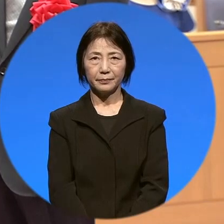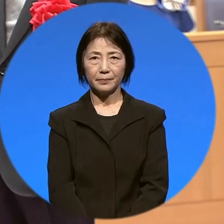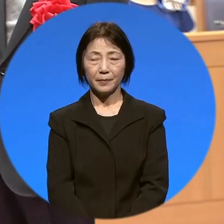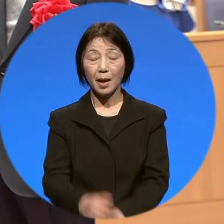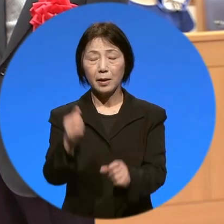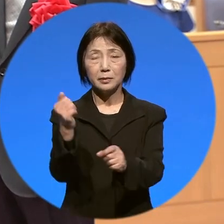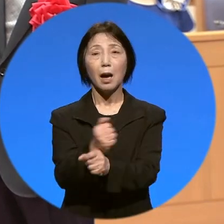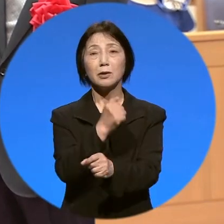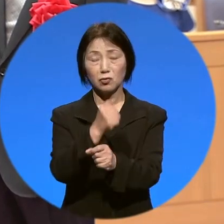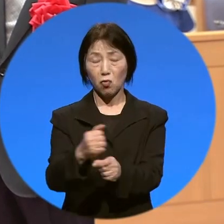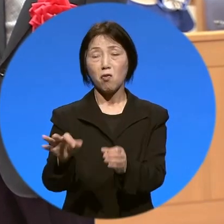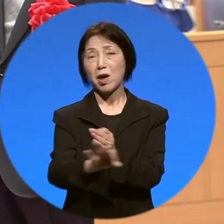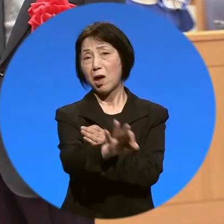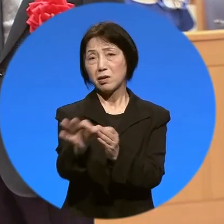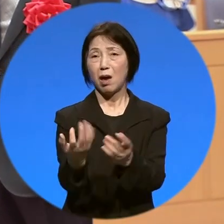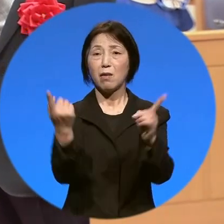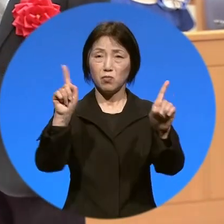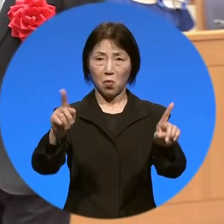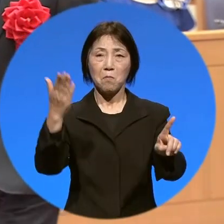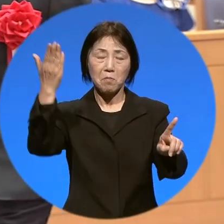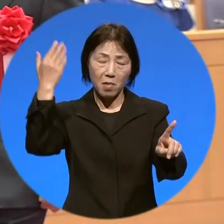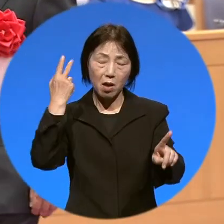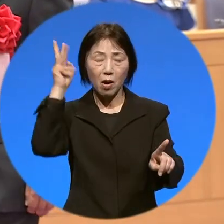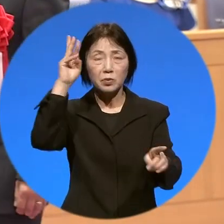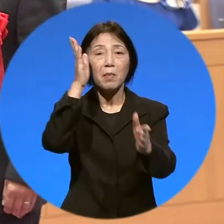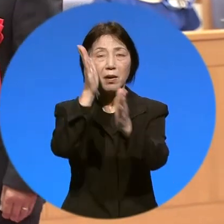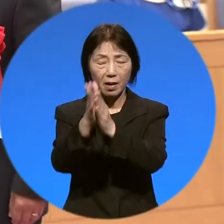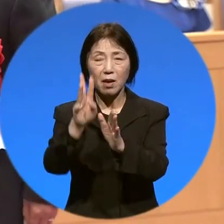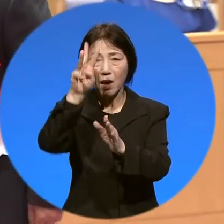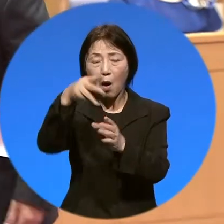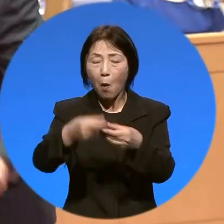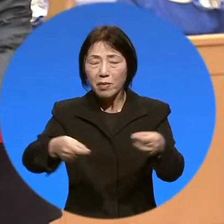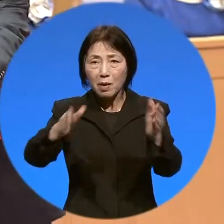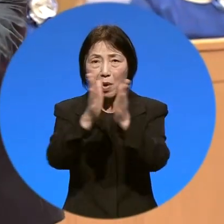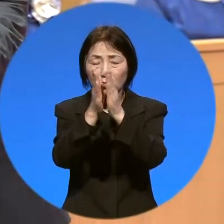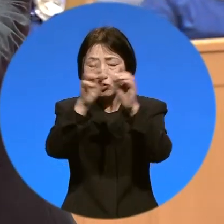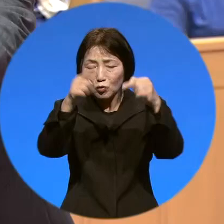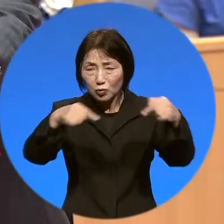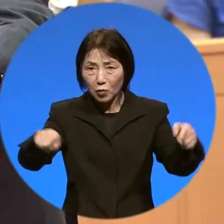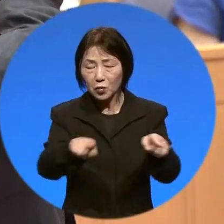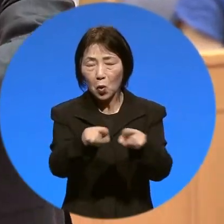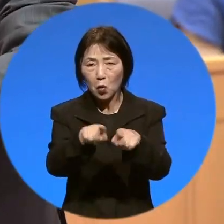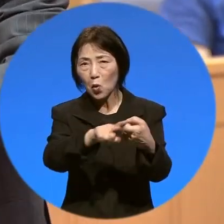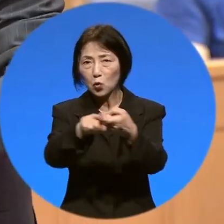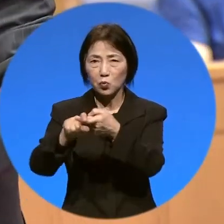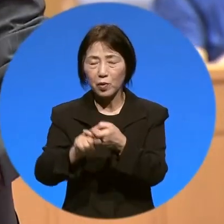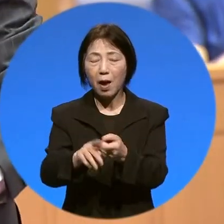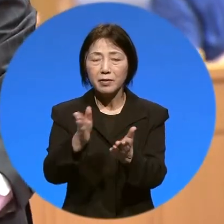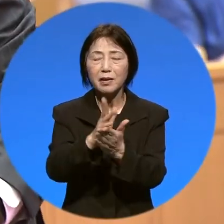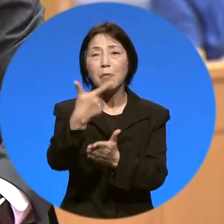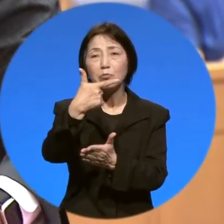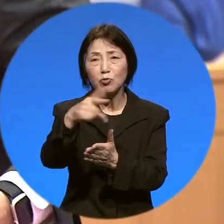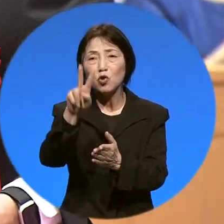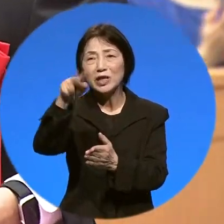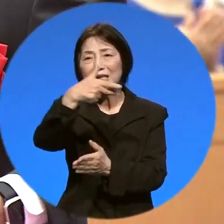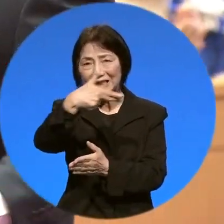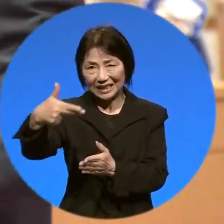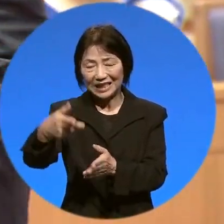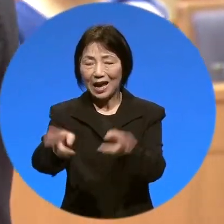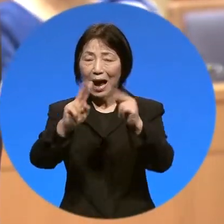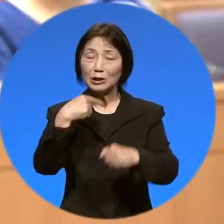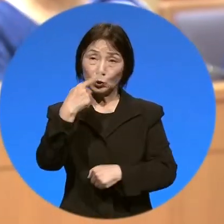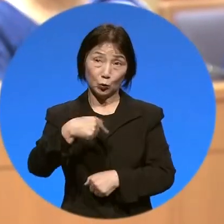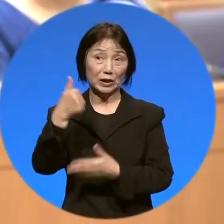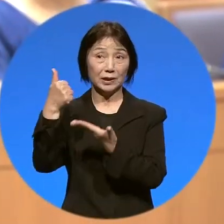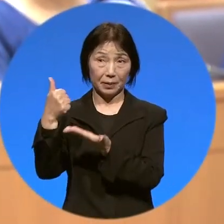産業経済部門は元鹿児島県川鍋仏壇協同組合専務理事の橋口雄吉